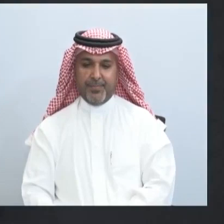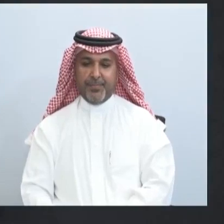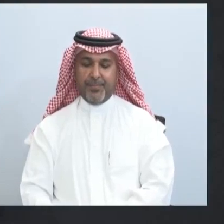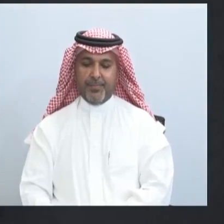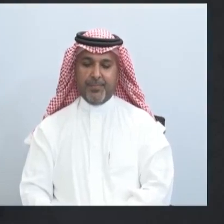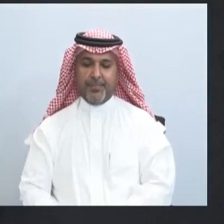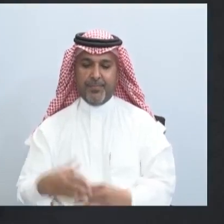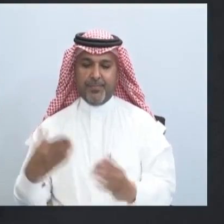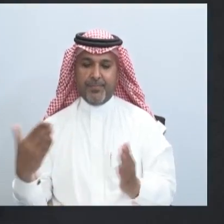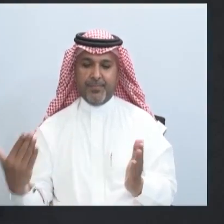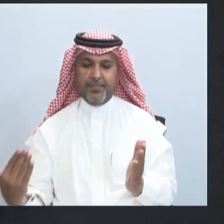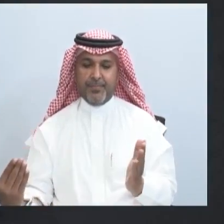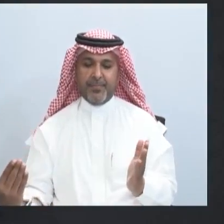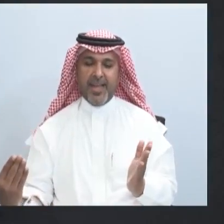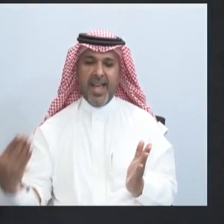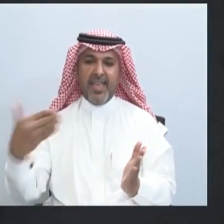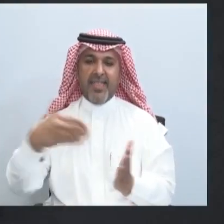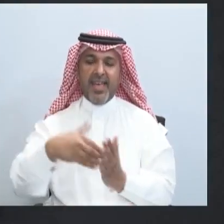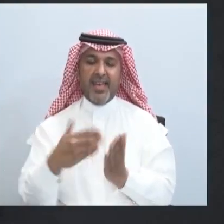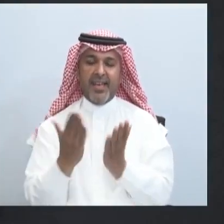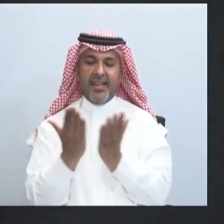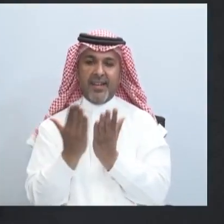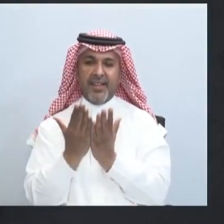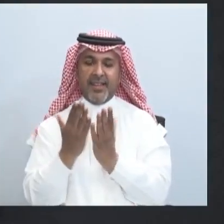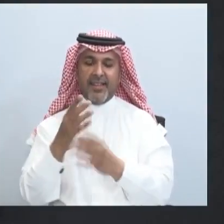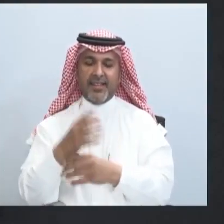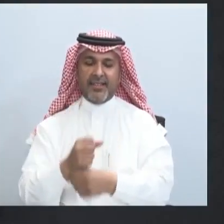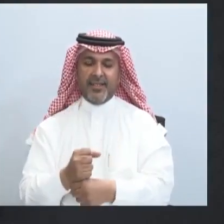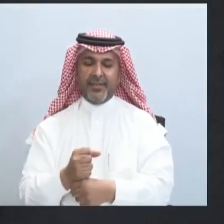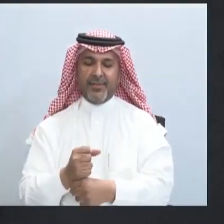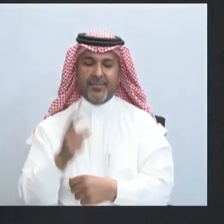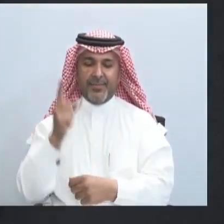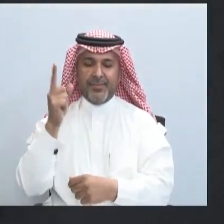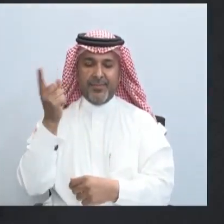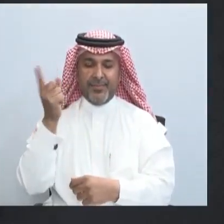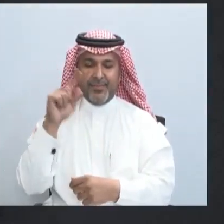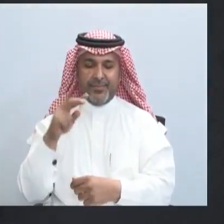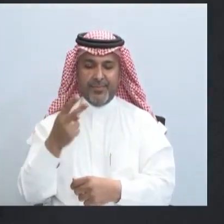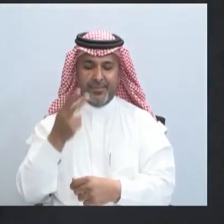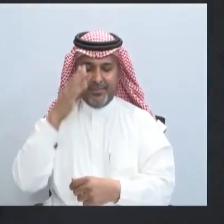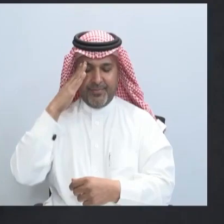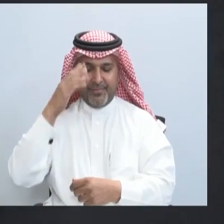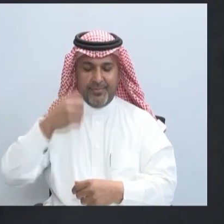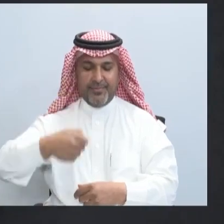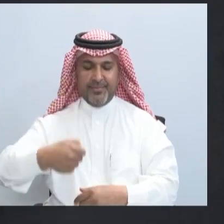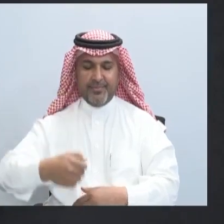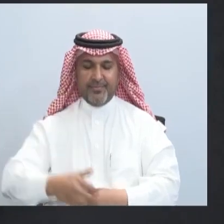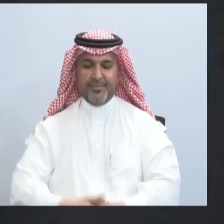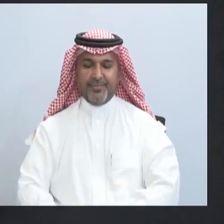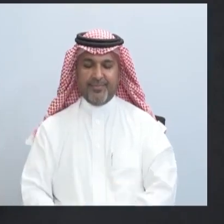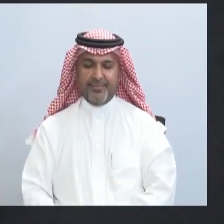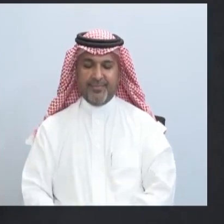الى هنا يا احبتي نكون قد انهينا درسنا لهذا اليوم دمتم بحفظ الله ورعايته